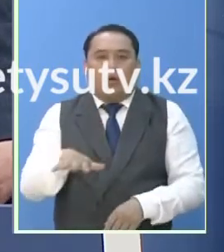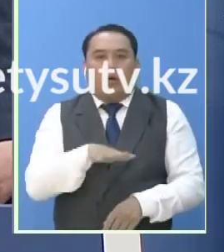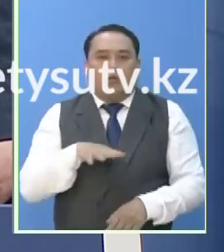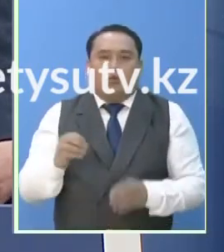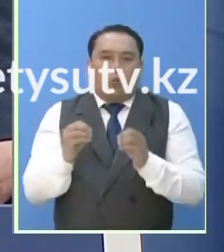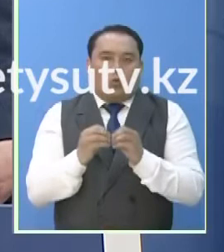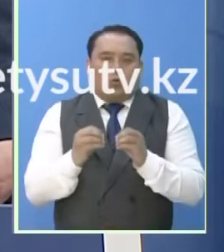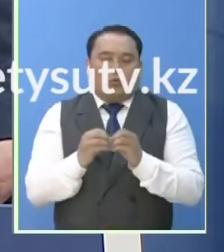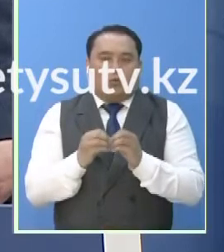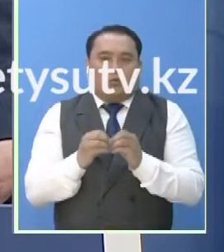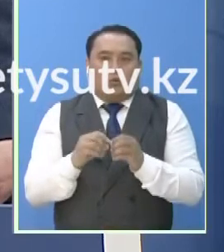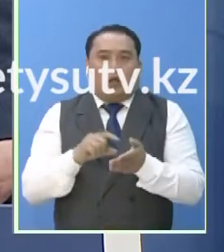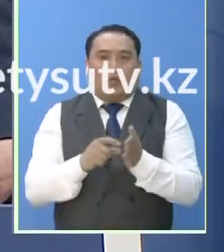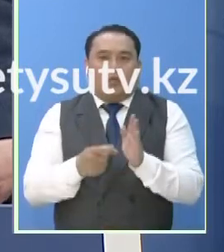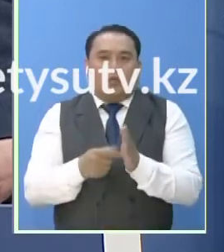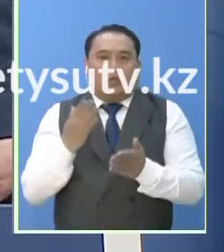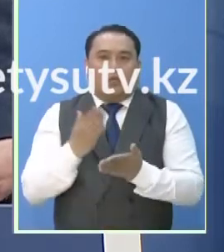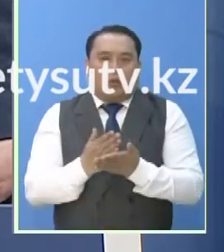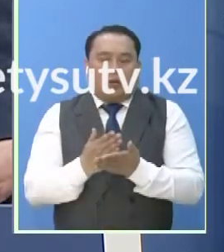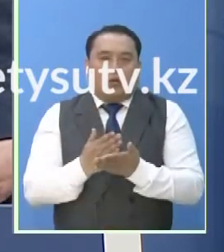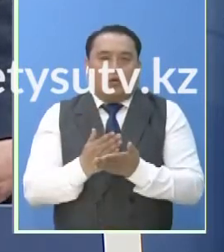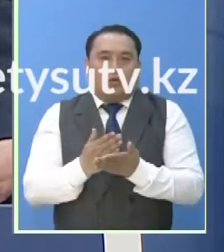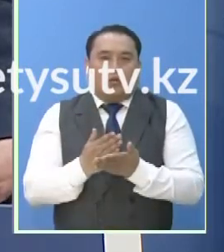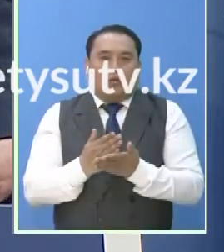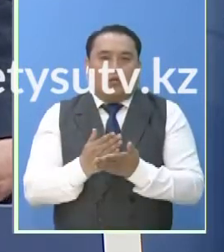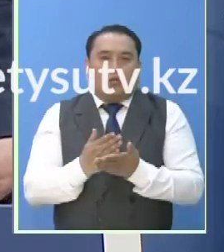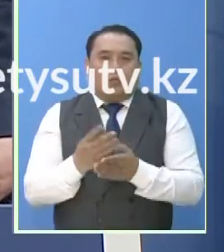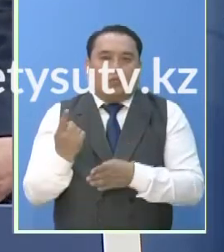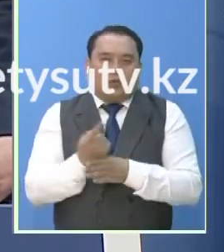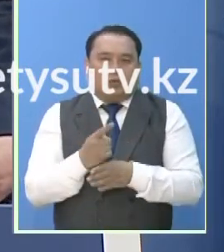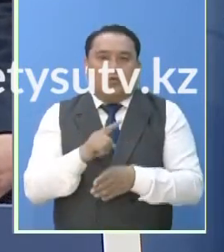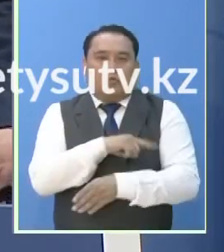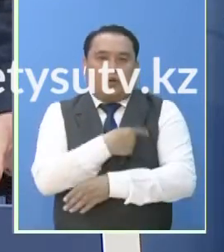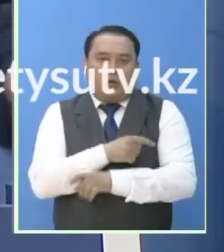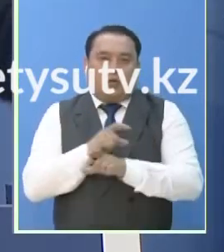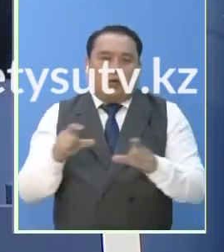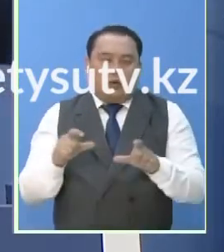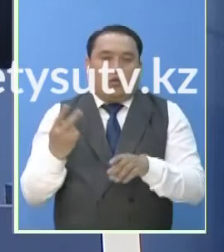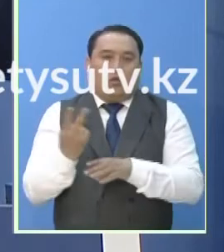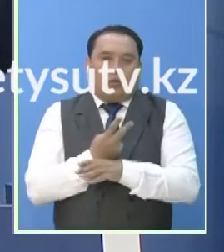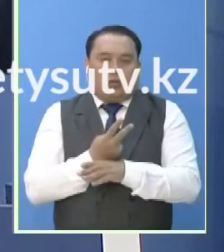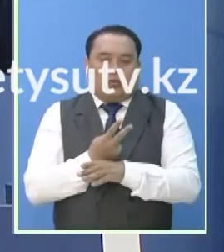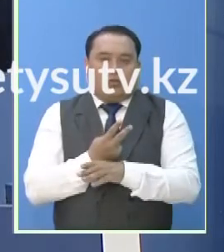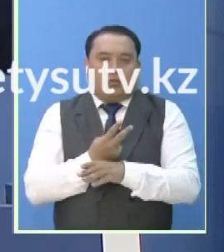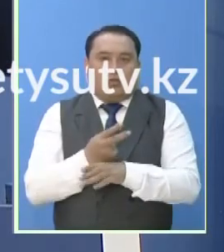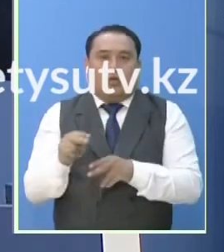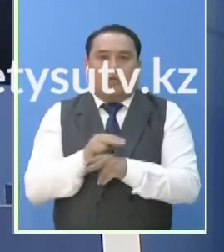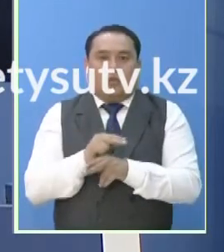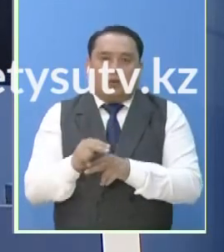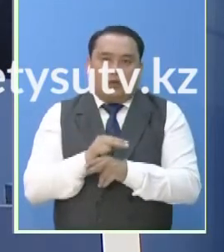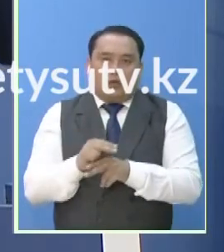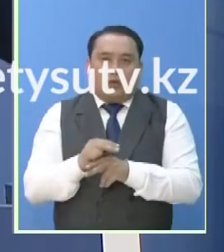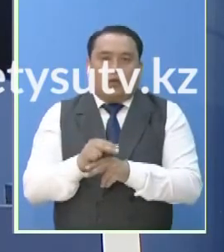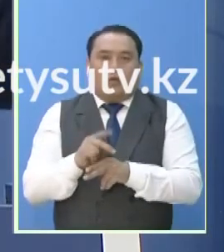10 кабинет бар. Оның барлығы мына бірінші поликлиника, екінші поликлиника, одан кейін мына емханаларда, халық